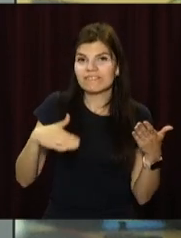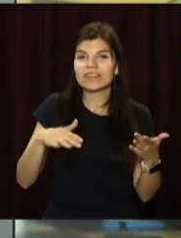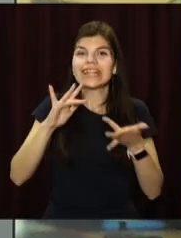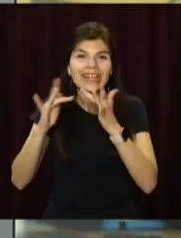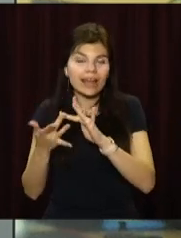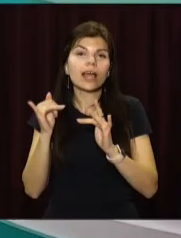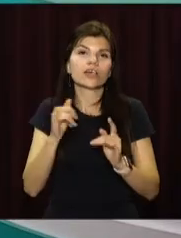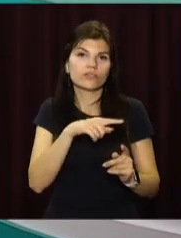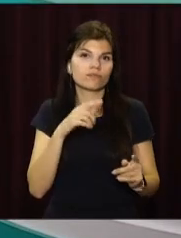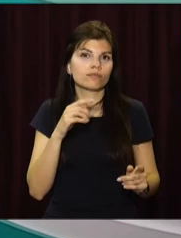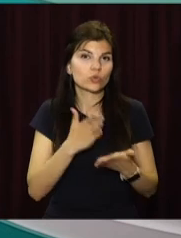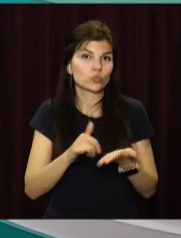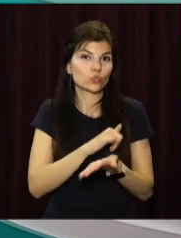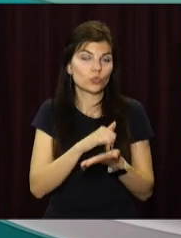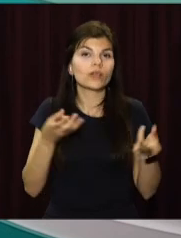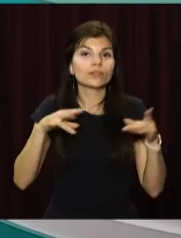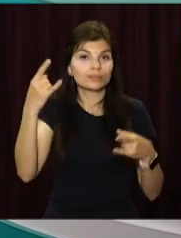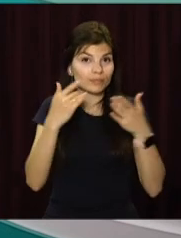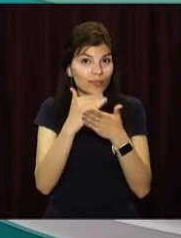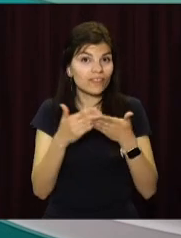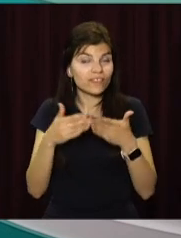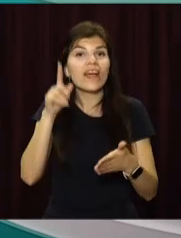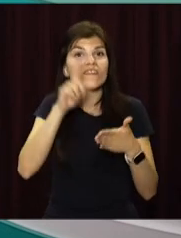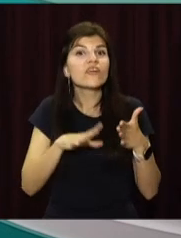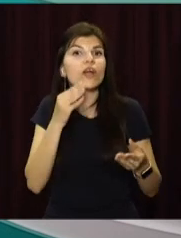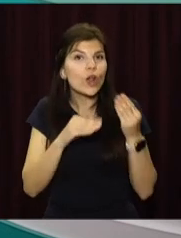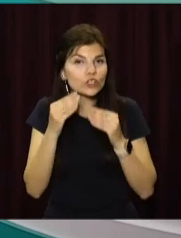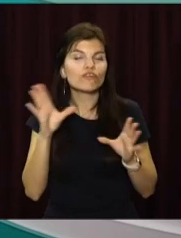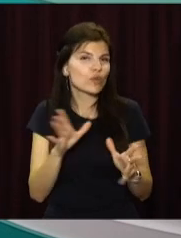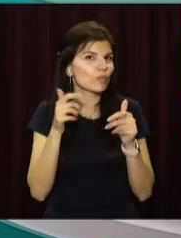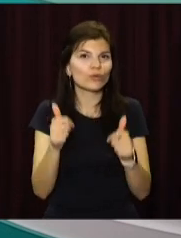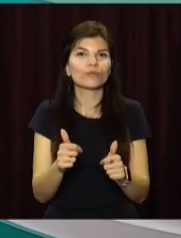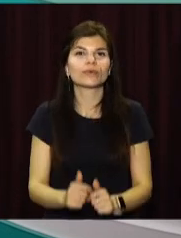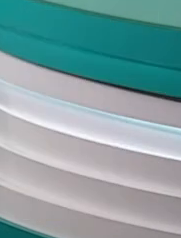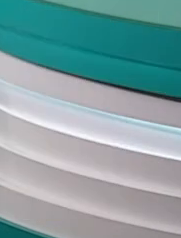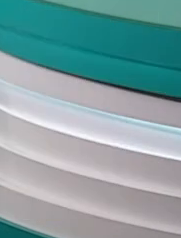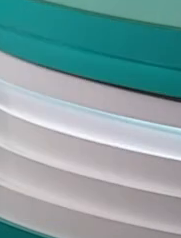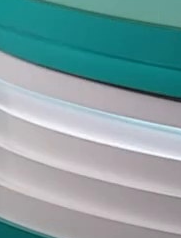на нашому YouTube-каналі. Залишайтесь з «Відкритим», вірте в краще і все буде добре.